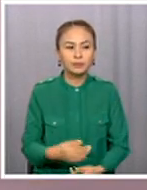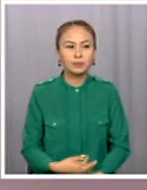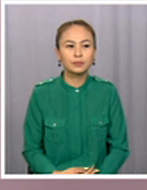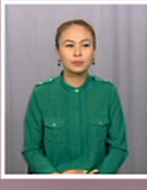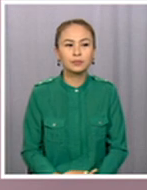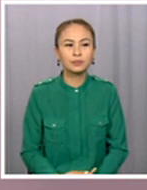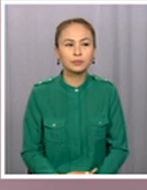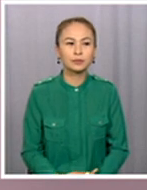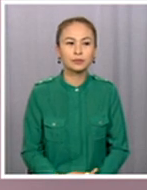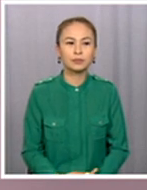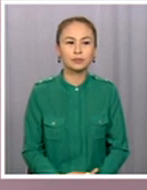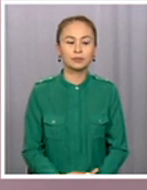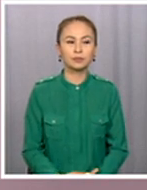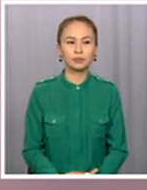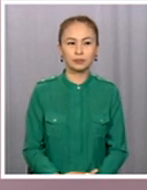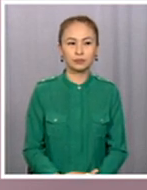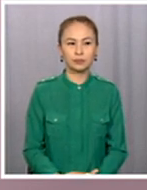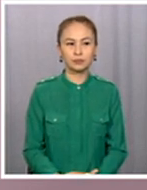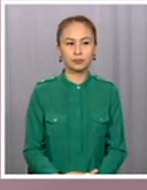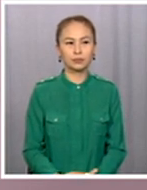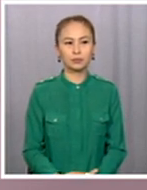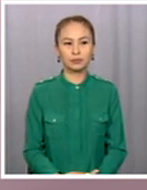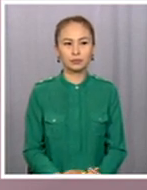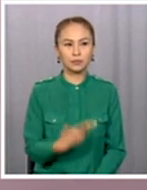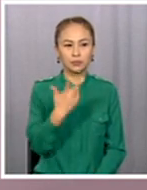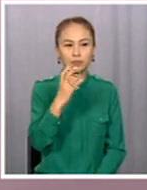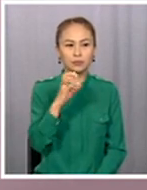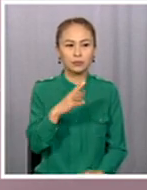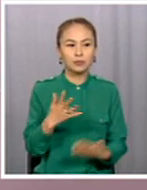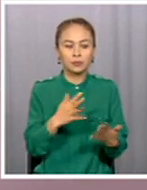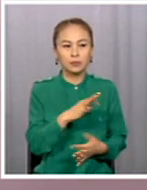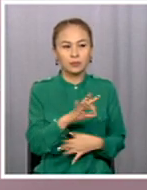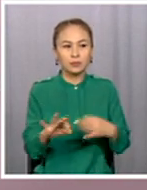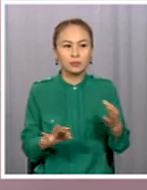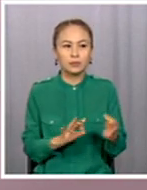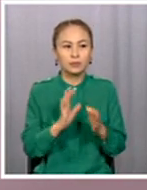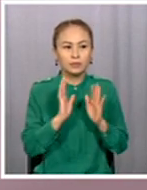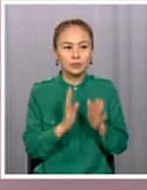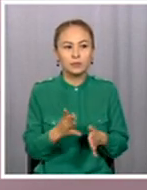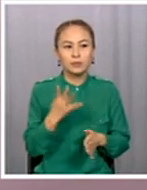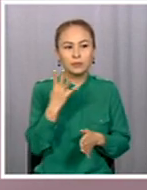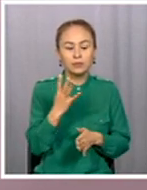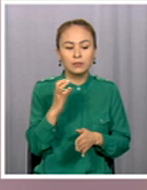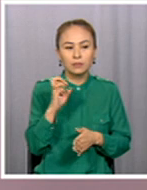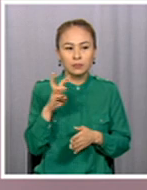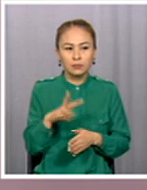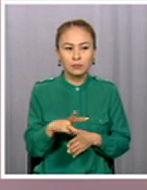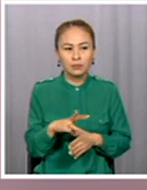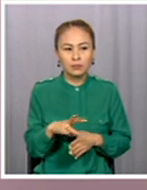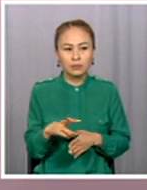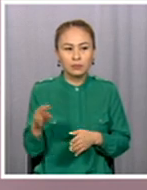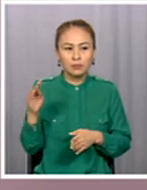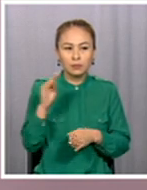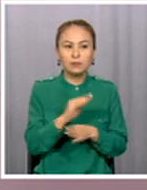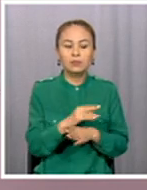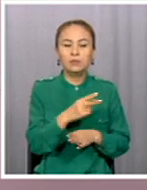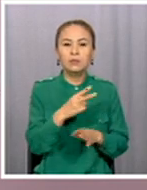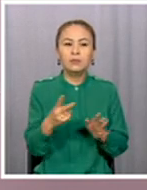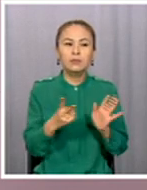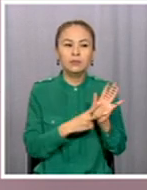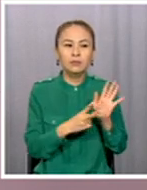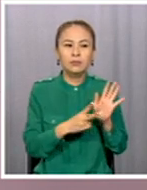Алдымен 3 сантиметр артық болса, 4 сантиметрге 3 сантиметрді қосамыз.